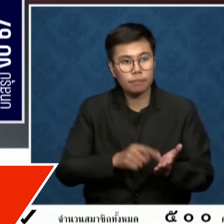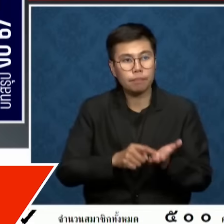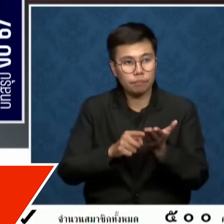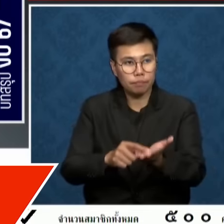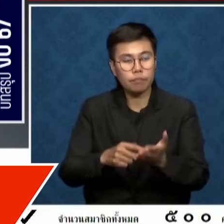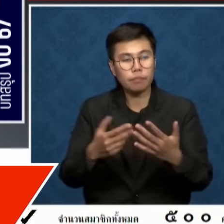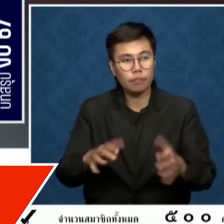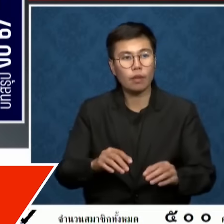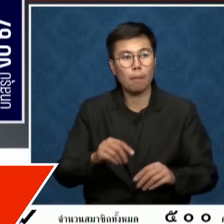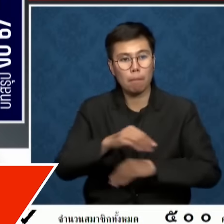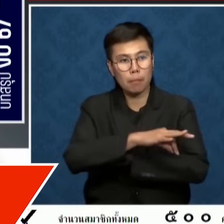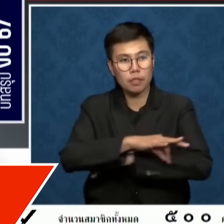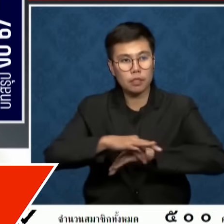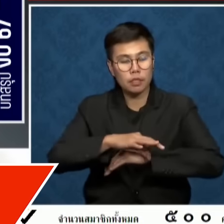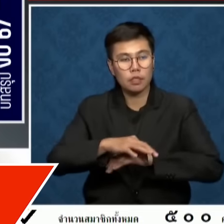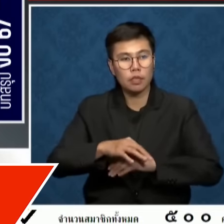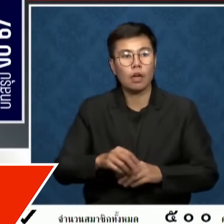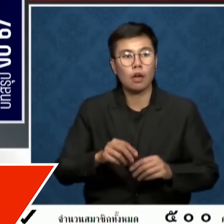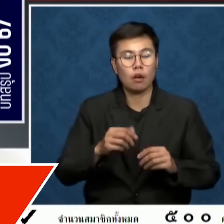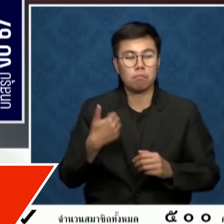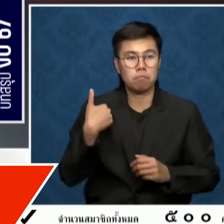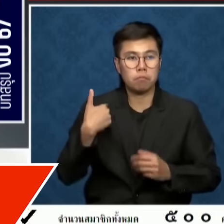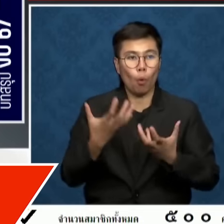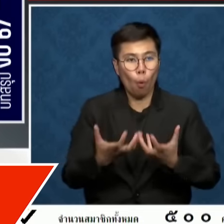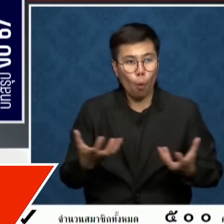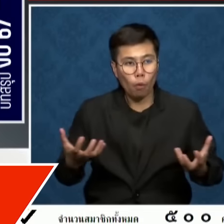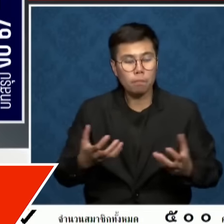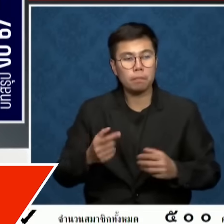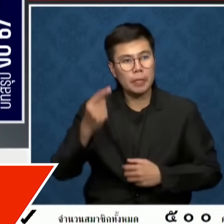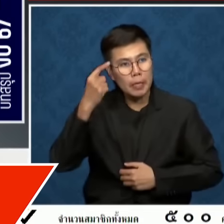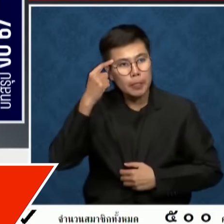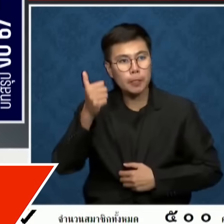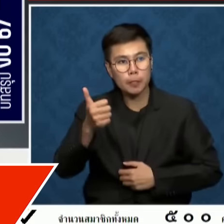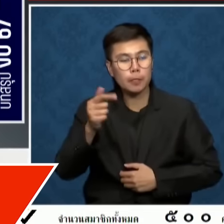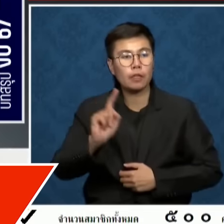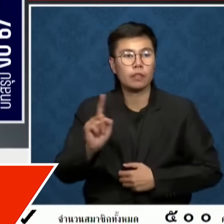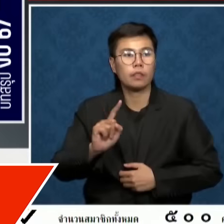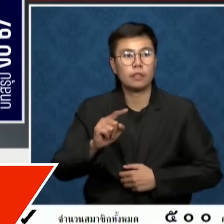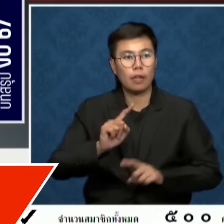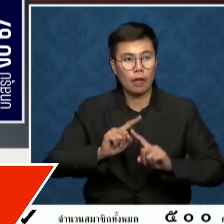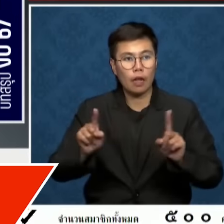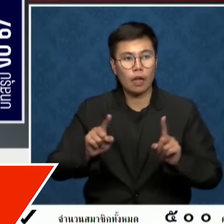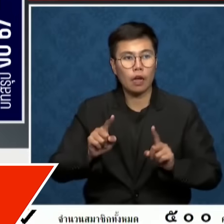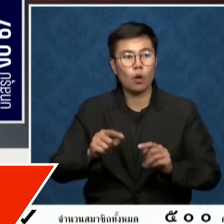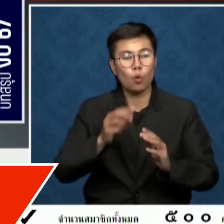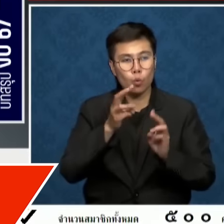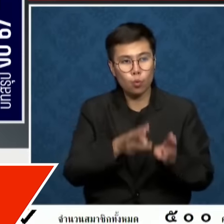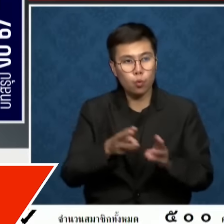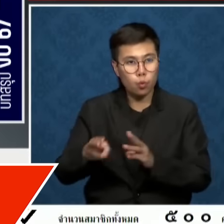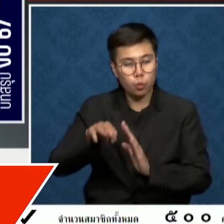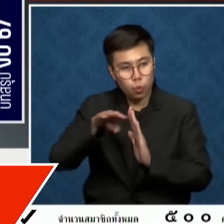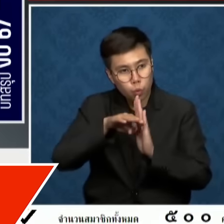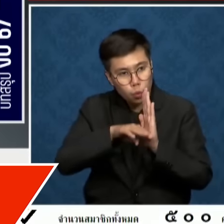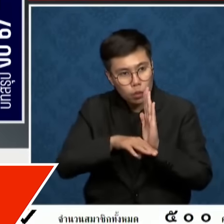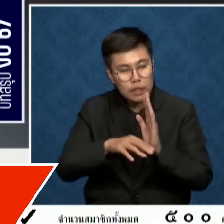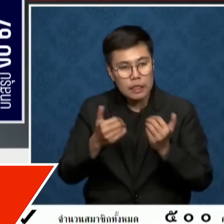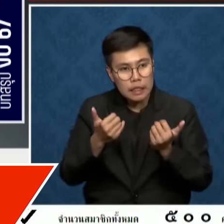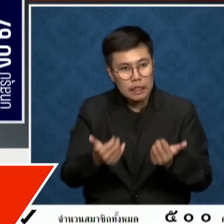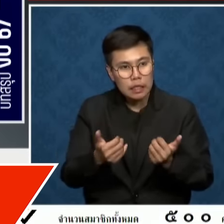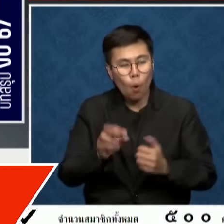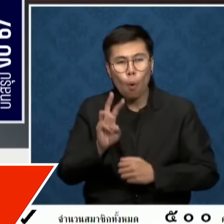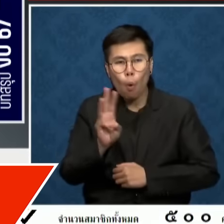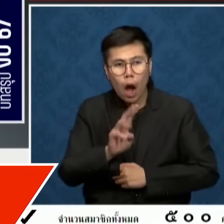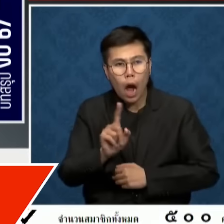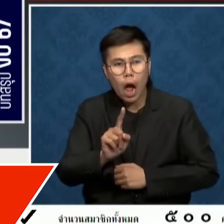ษษกับบัญชีนวักรรมจะมีเจ็ดตนาที่ดี instructionแต่กระบวนการเห่านี้ค่ะกลบเป็นช่องโ Young